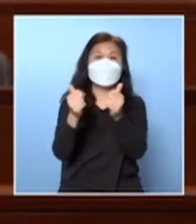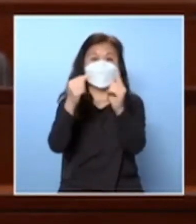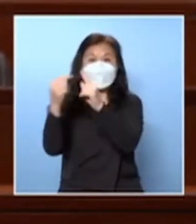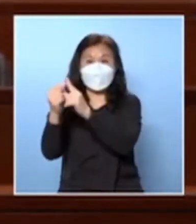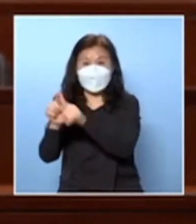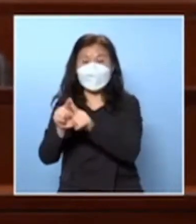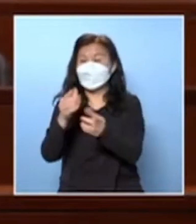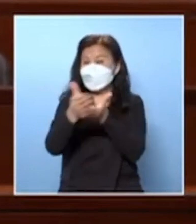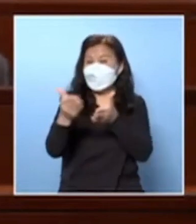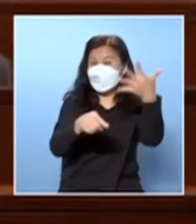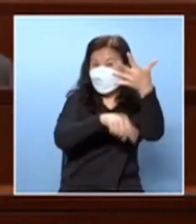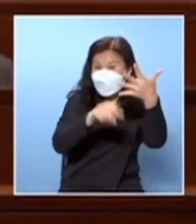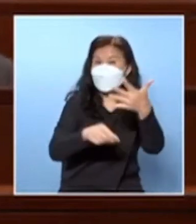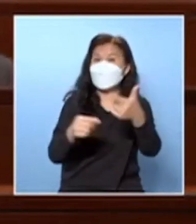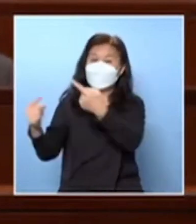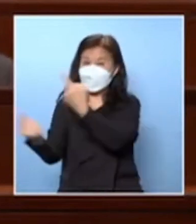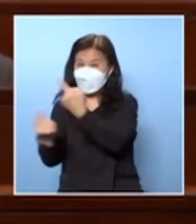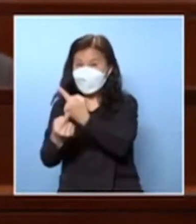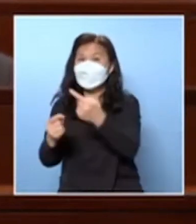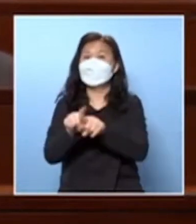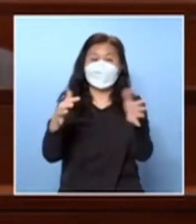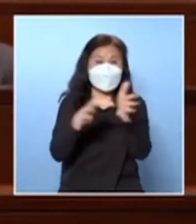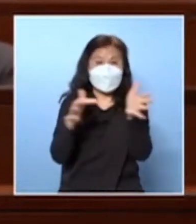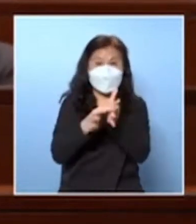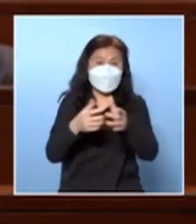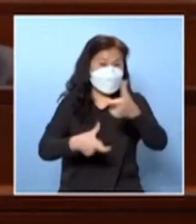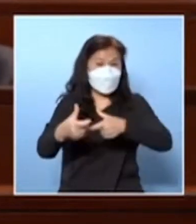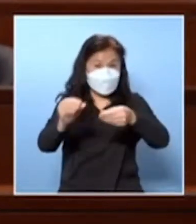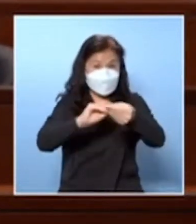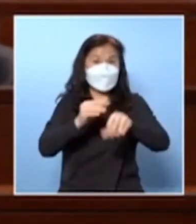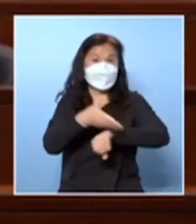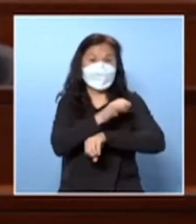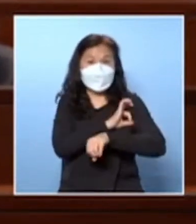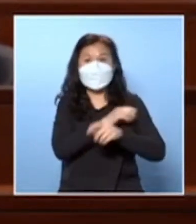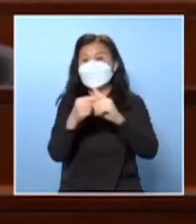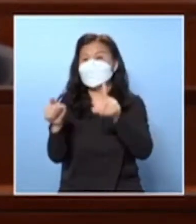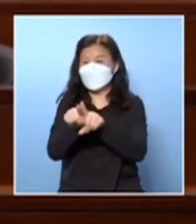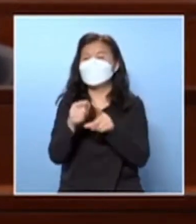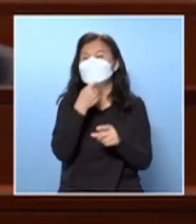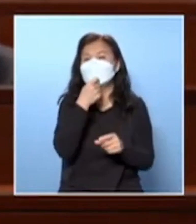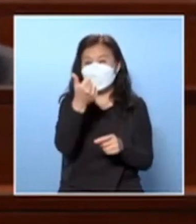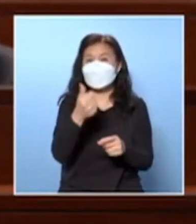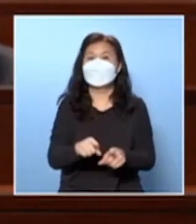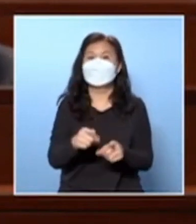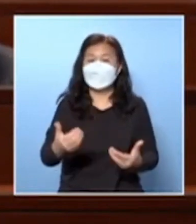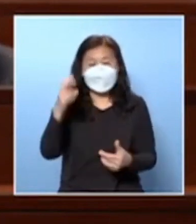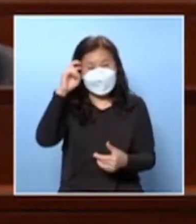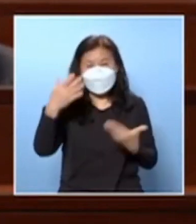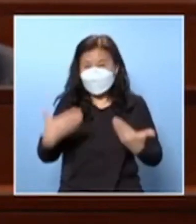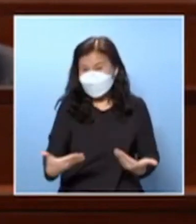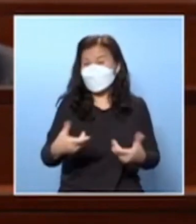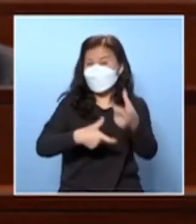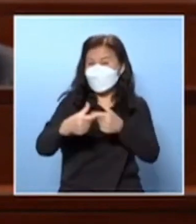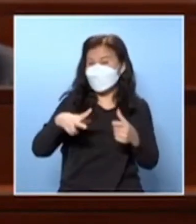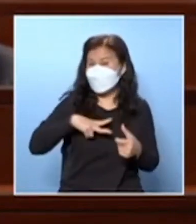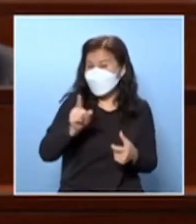市民發放5000元和1萬元的電子消費券，社會反應正面。考慮到當前